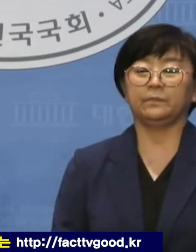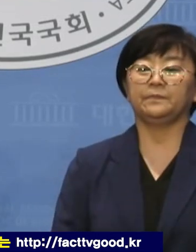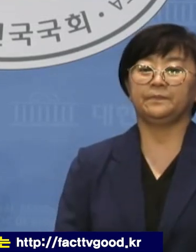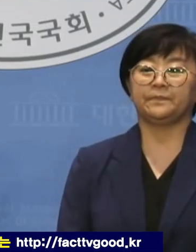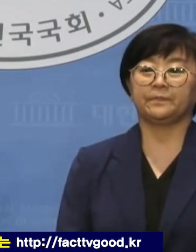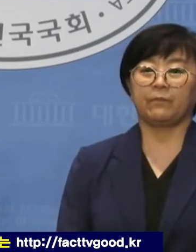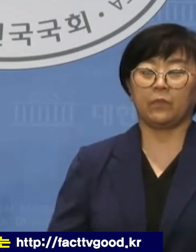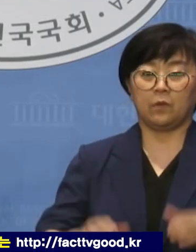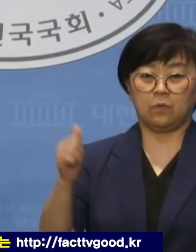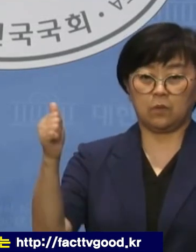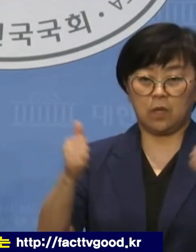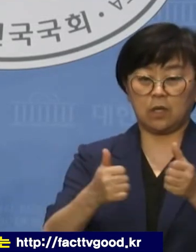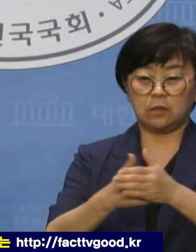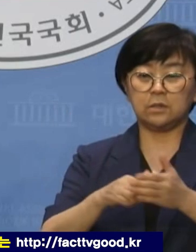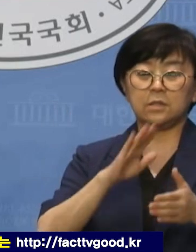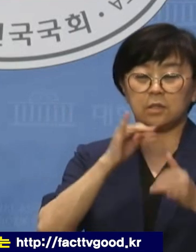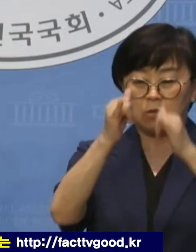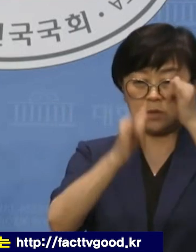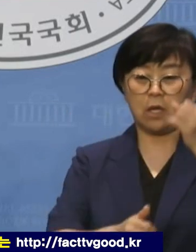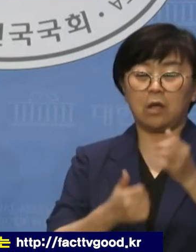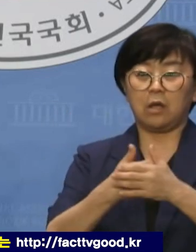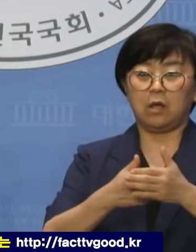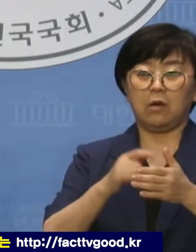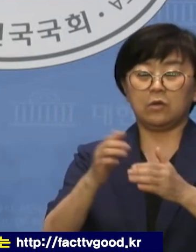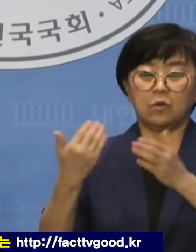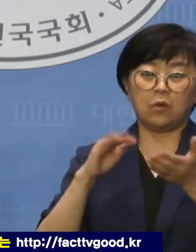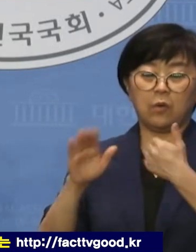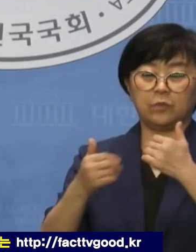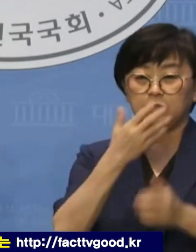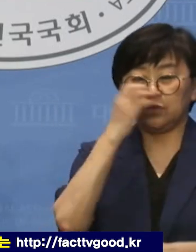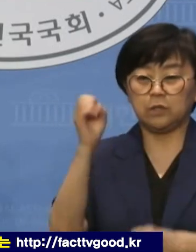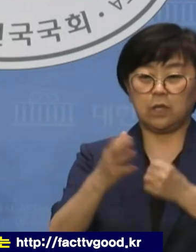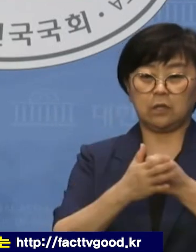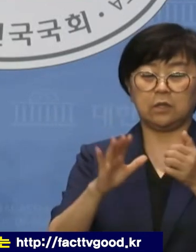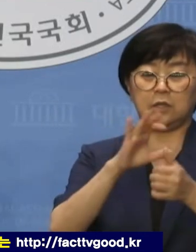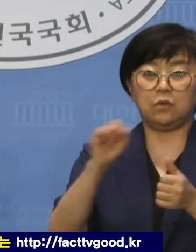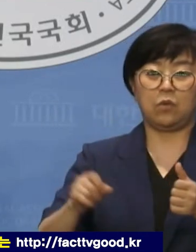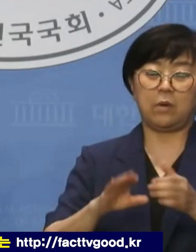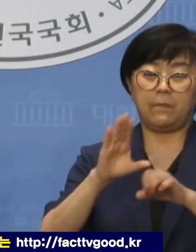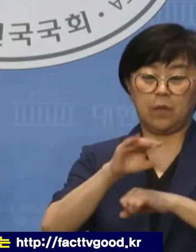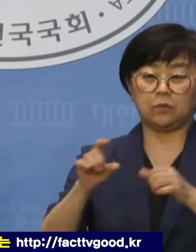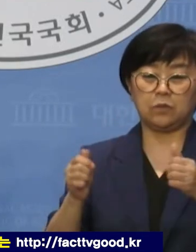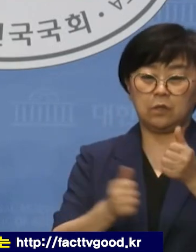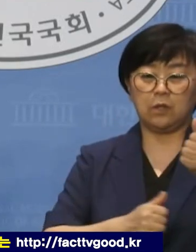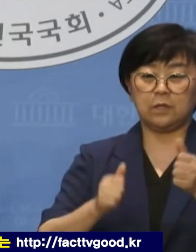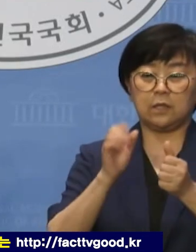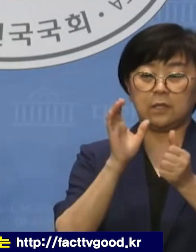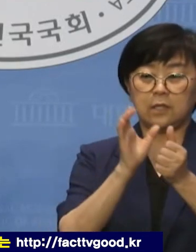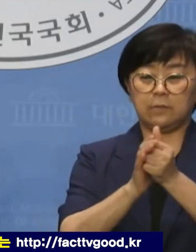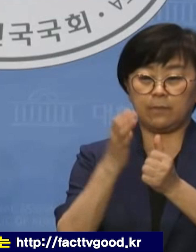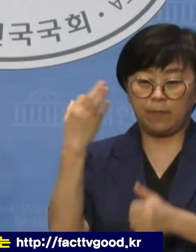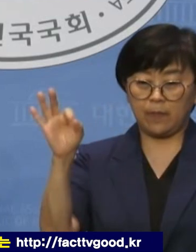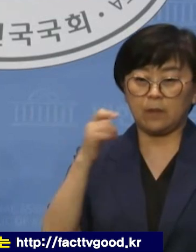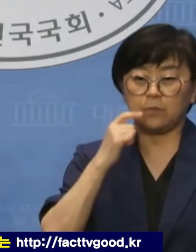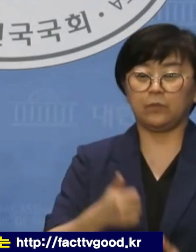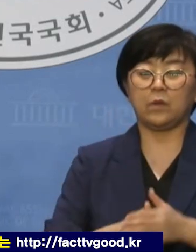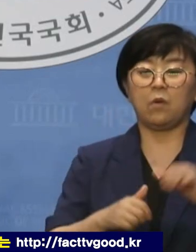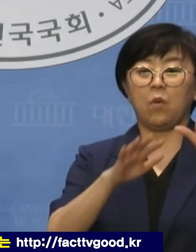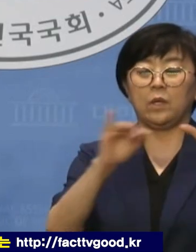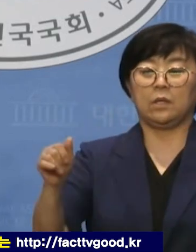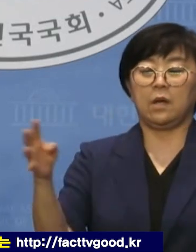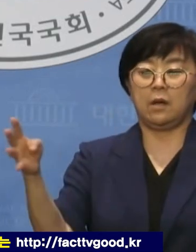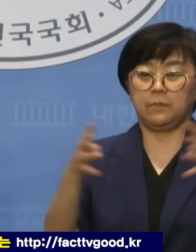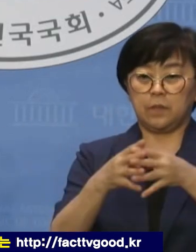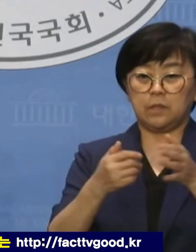무엇입니까? 국회는 후한무치, 국민무시 인사 이동관 방통위원장을 인정할 수 없습니다. 5인